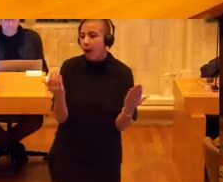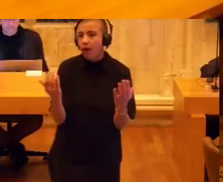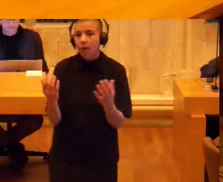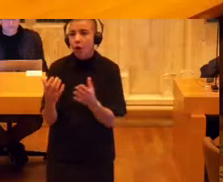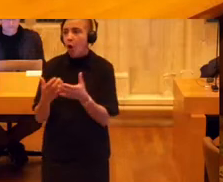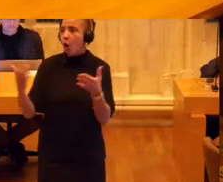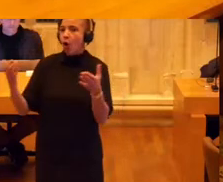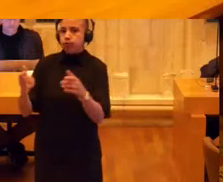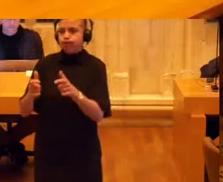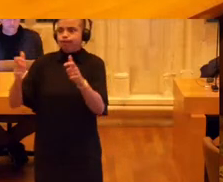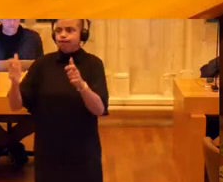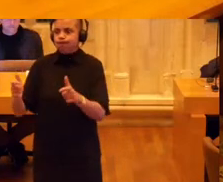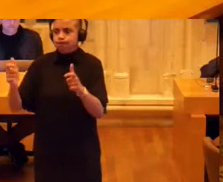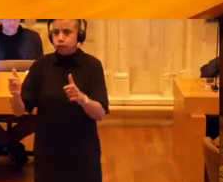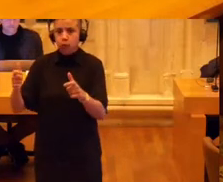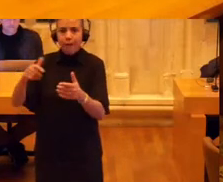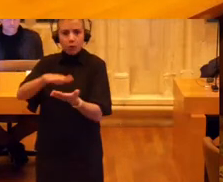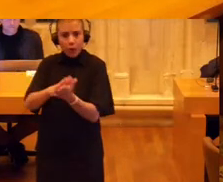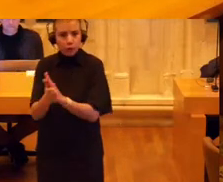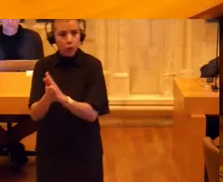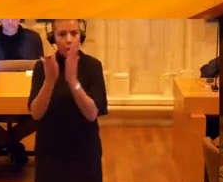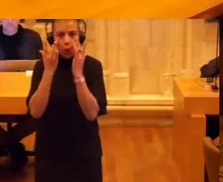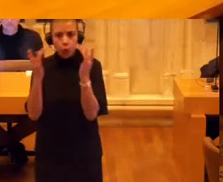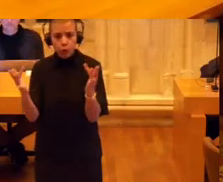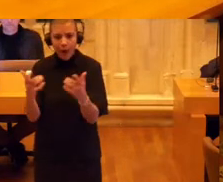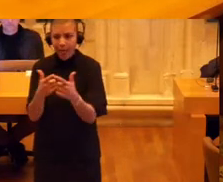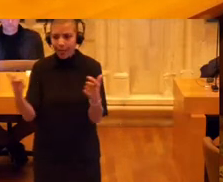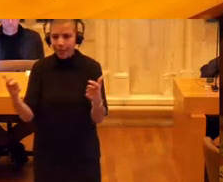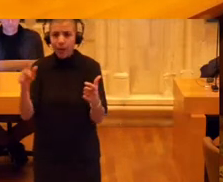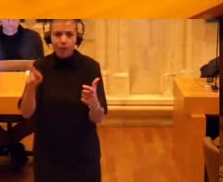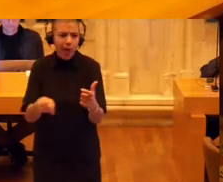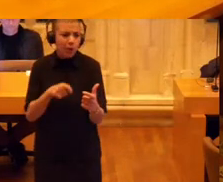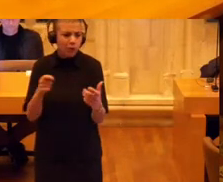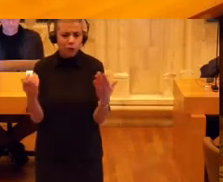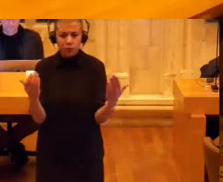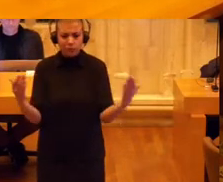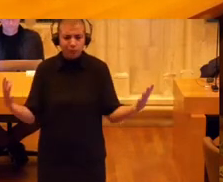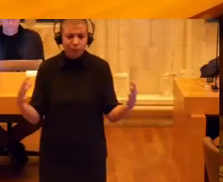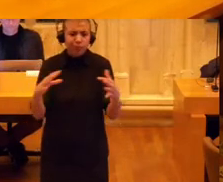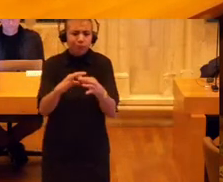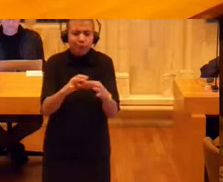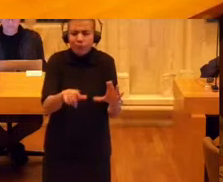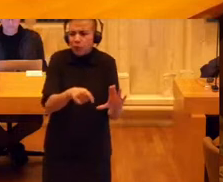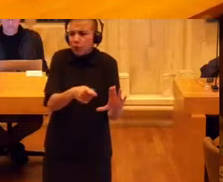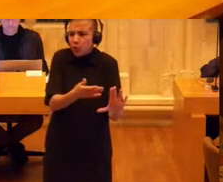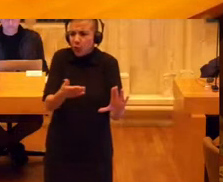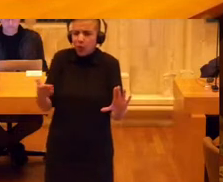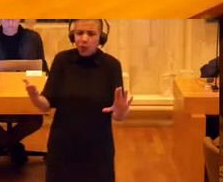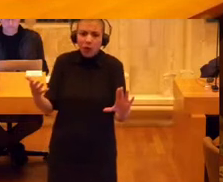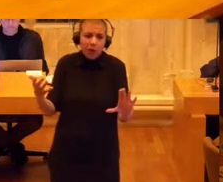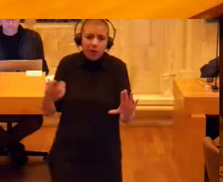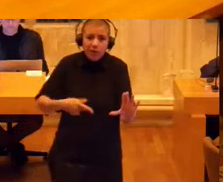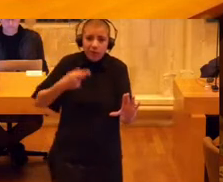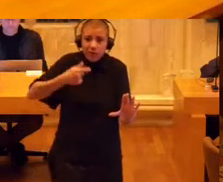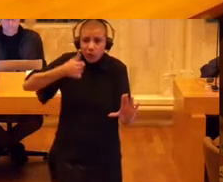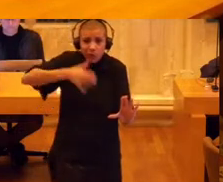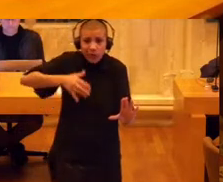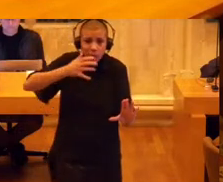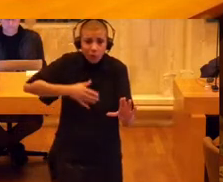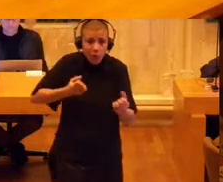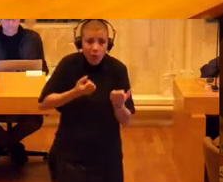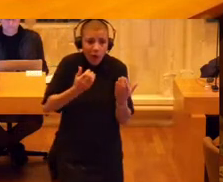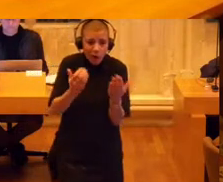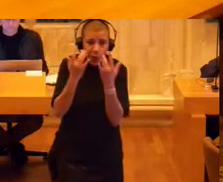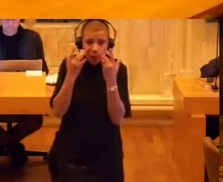grandes institutions, mais aussi toutes les associations culturelles qui, évidemment, travaillent au quotidien ici à Caen. Mais je vous